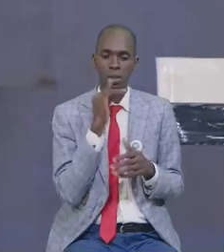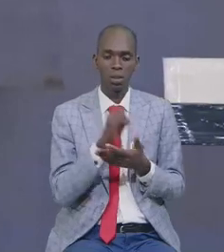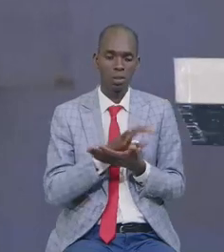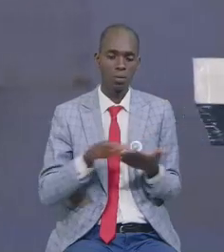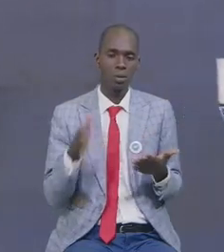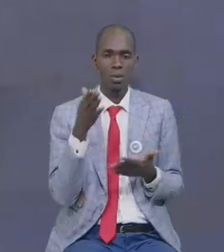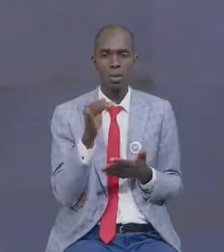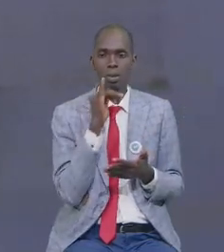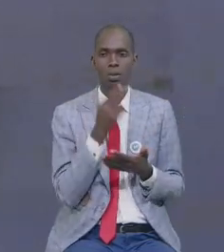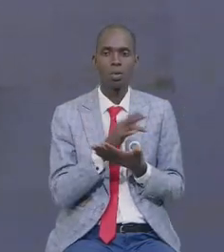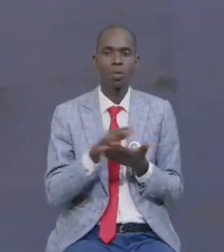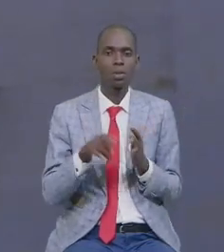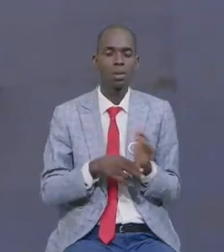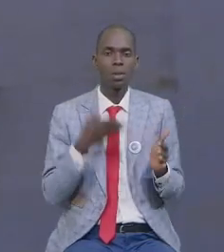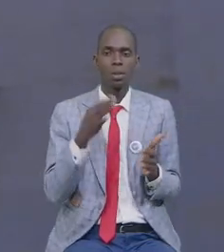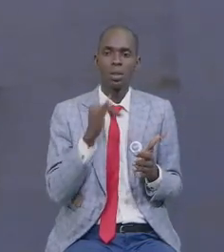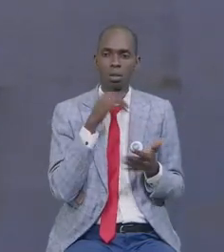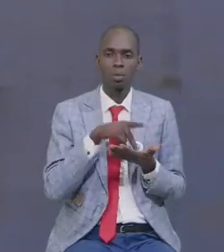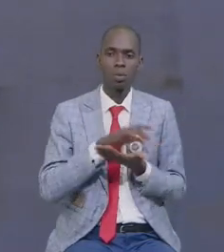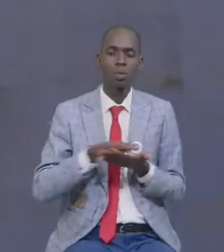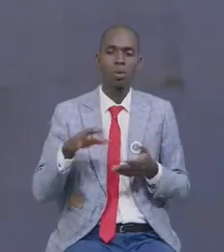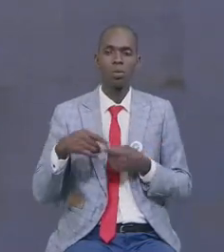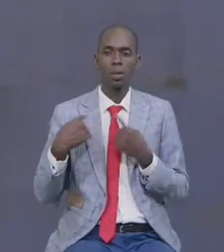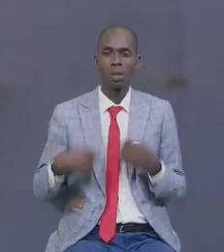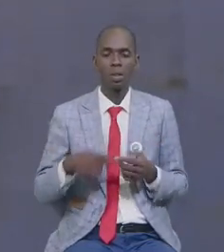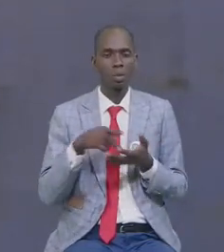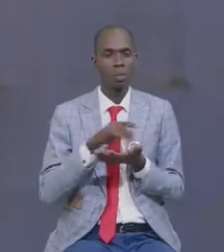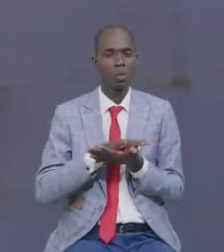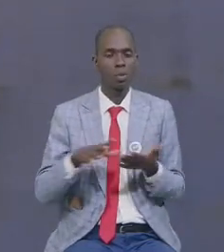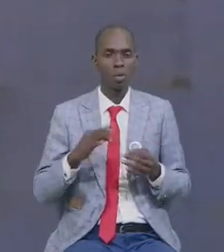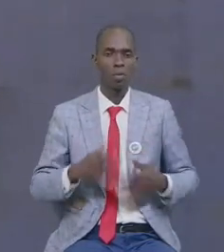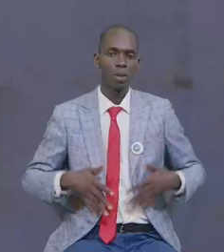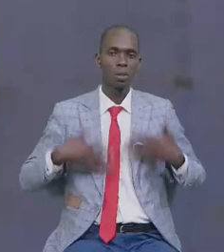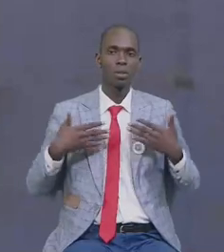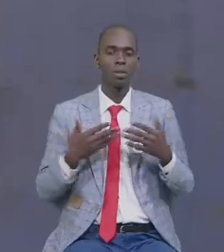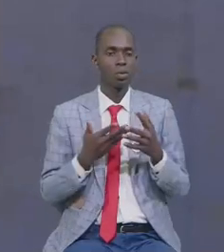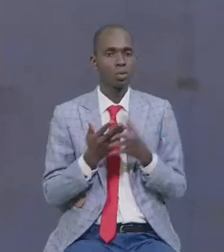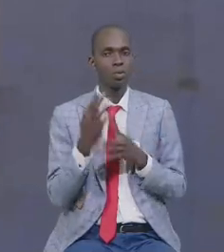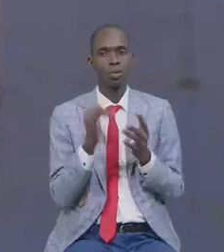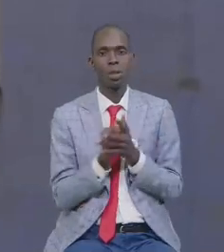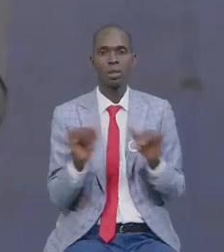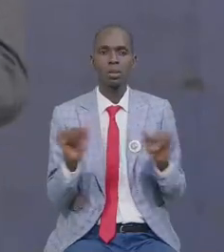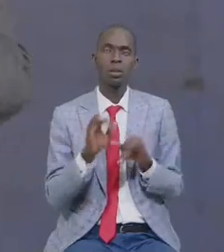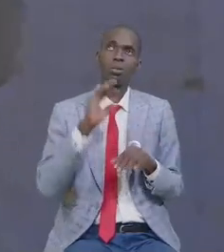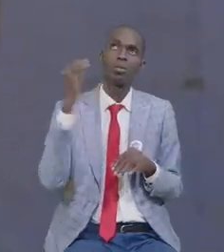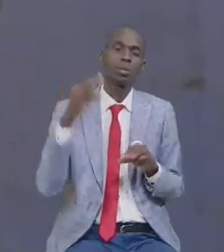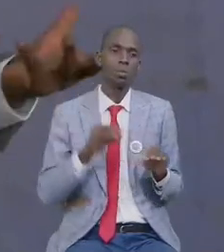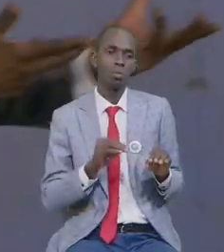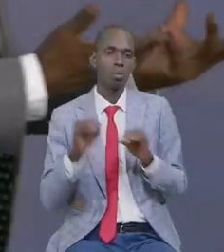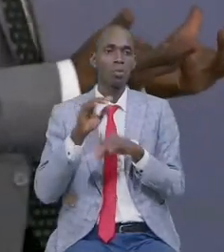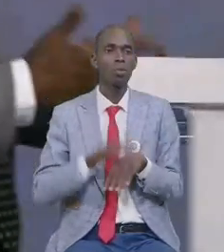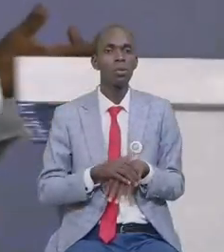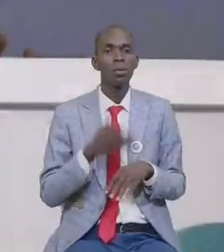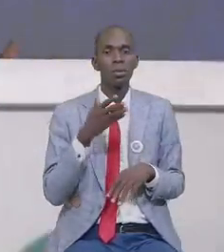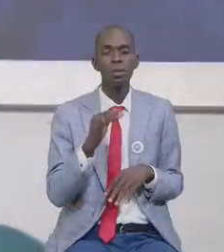sainteté. Il y a la pureté de cœur. La pureté de vie. Par cette même grâce, avance.